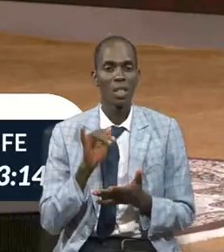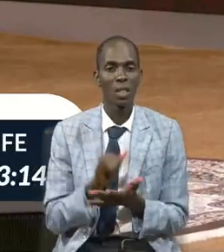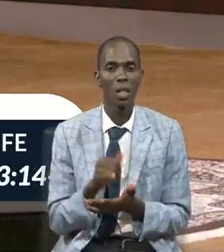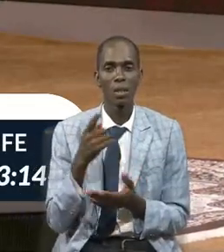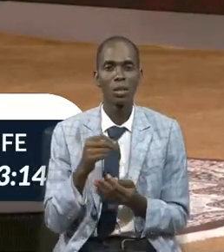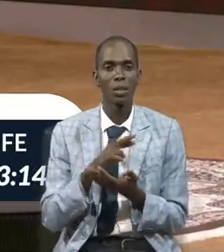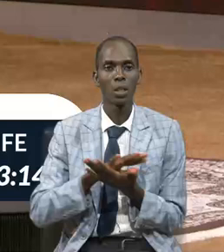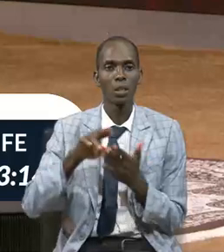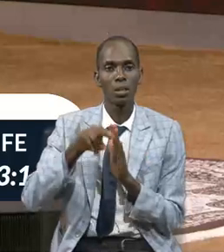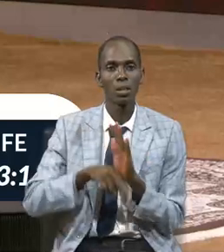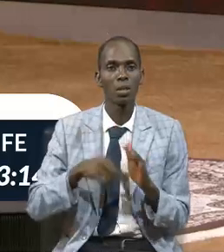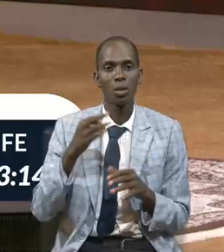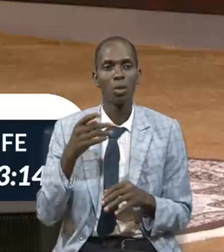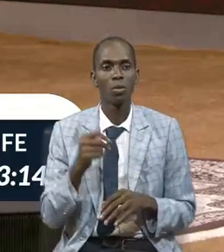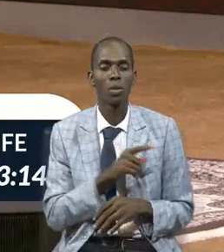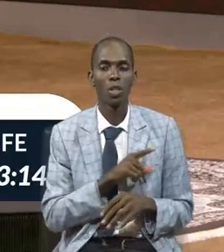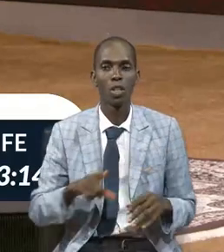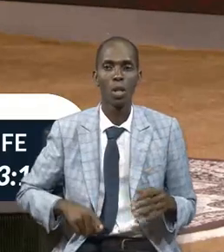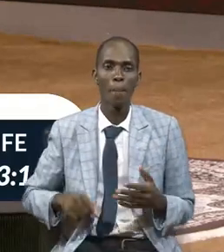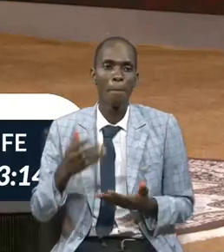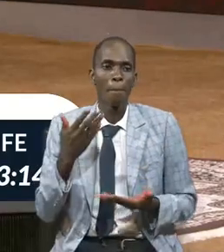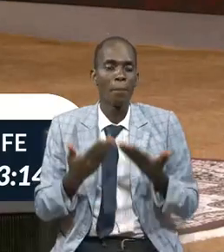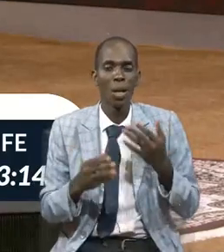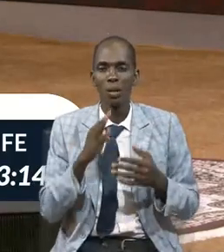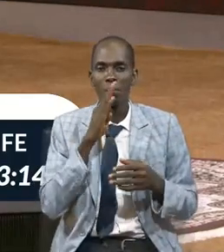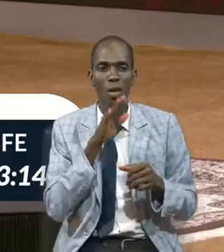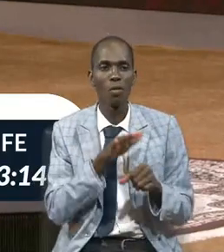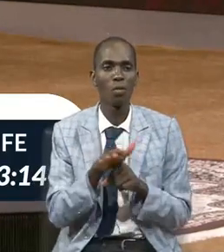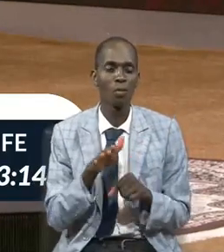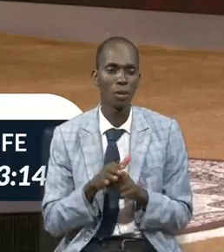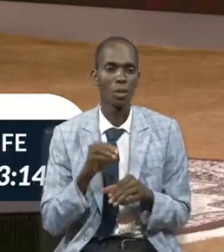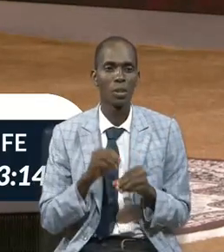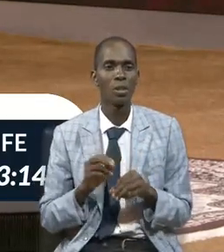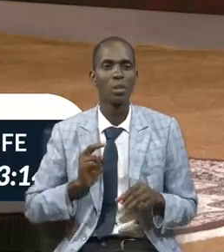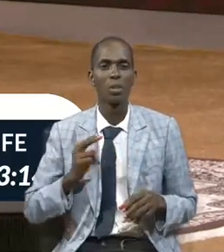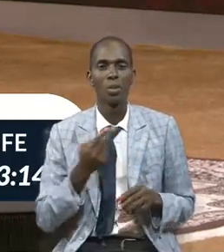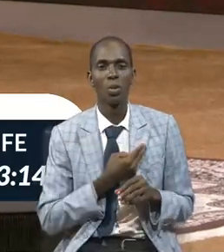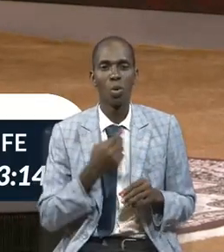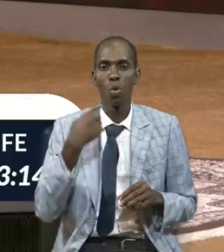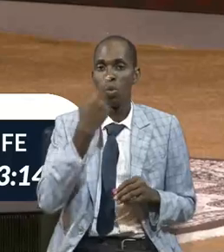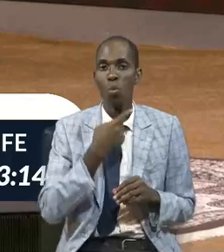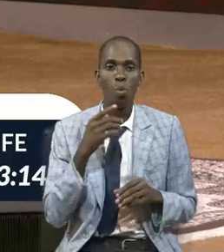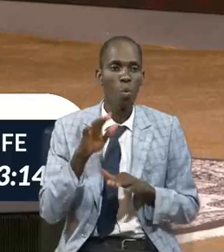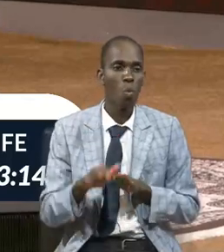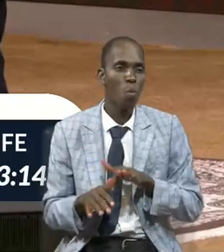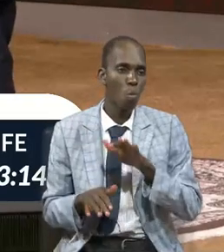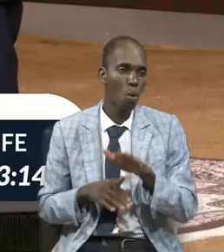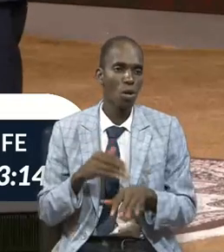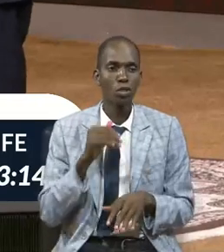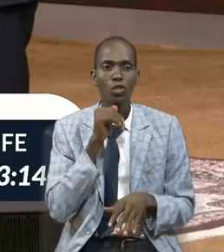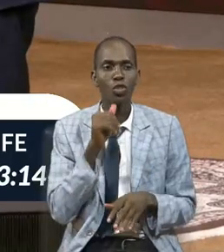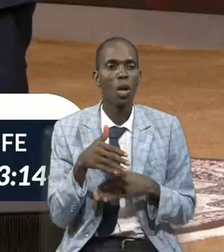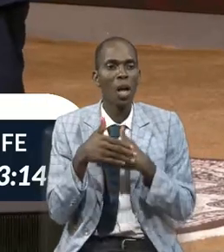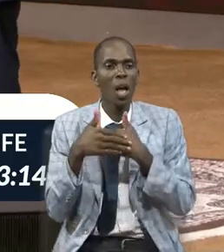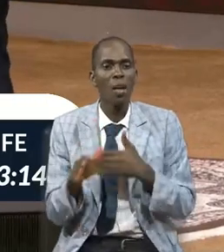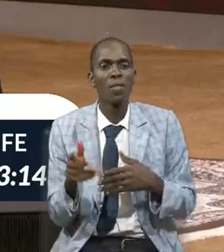Et cela afin que la justice de la loi fût accomplie en nous, qui marchons non selon la